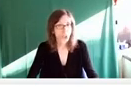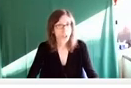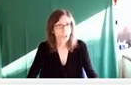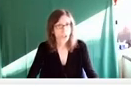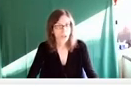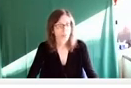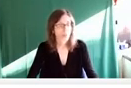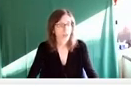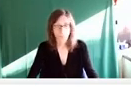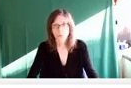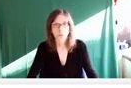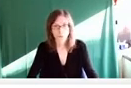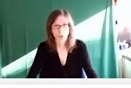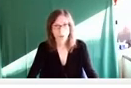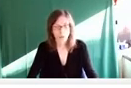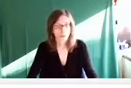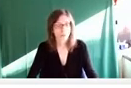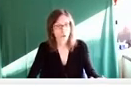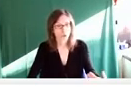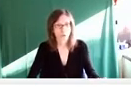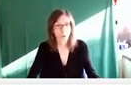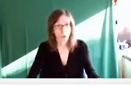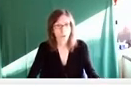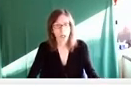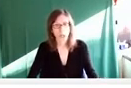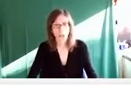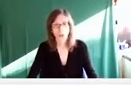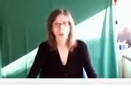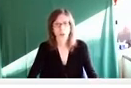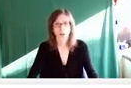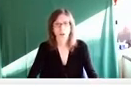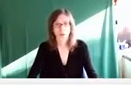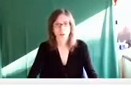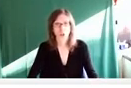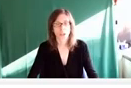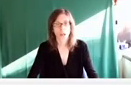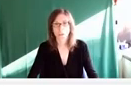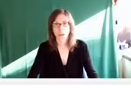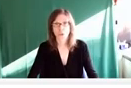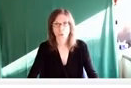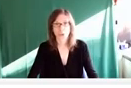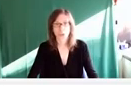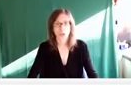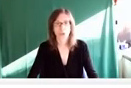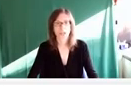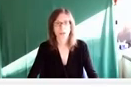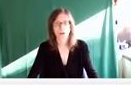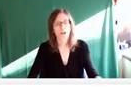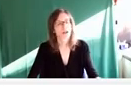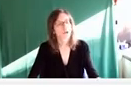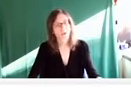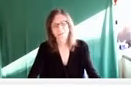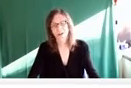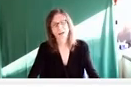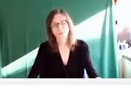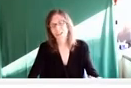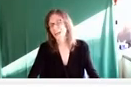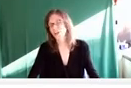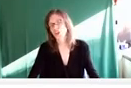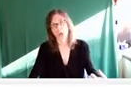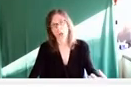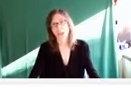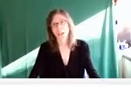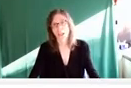monde connaît, mais que personne ne fait. Puis moi, je suis la première cordonnière mal chaussée dans ce domaine-là. Donc, c'est vraiment